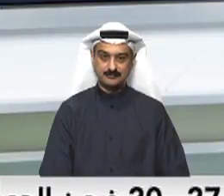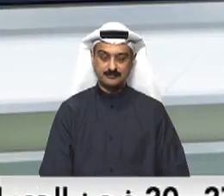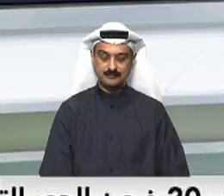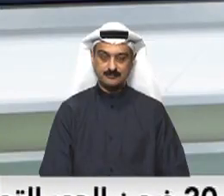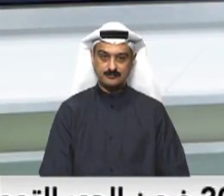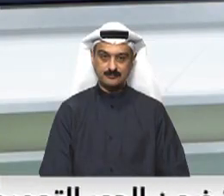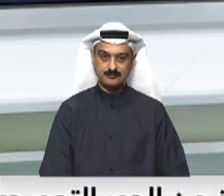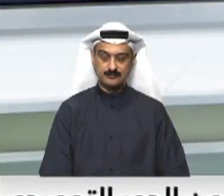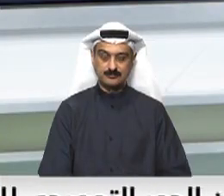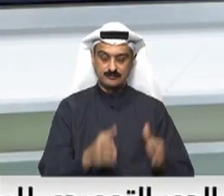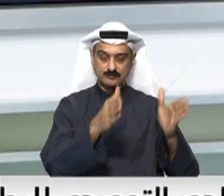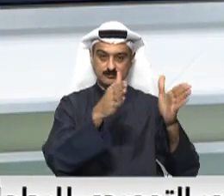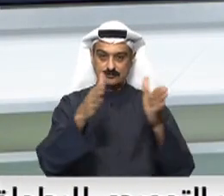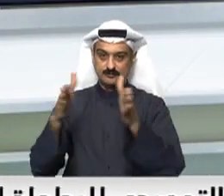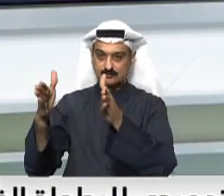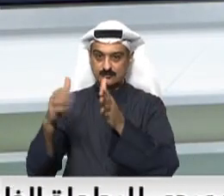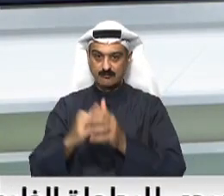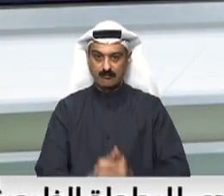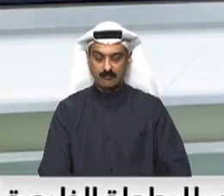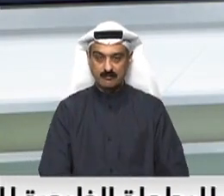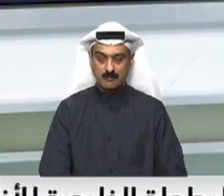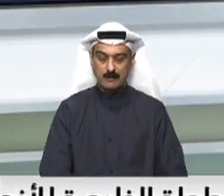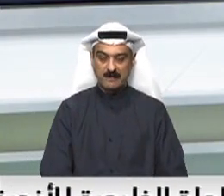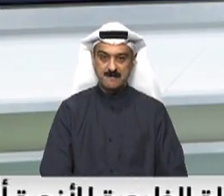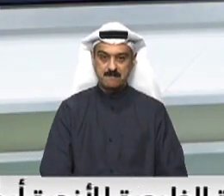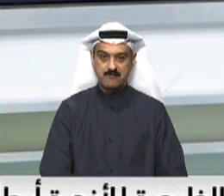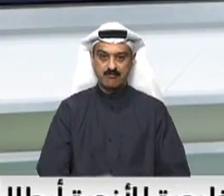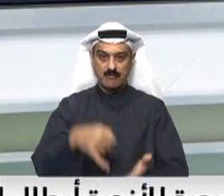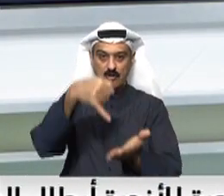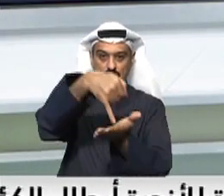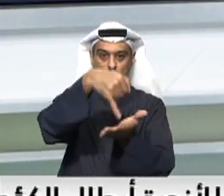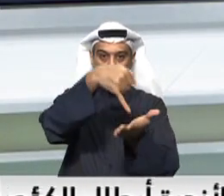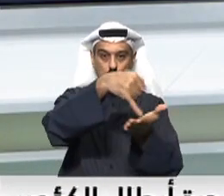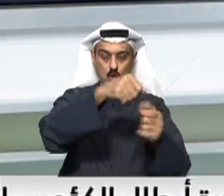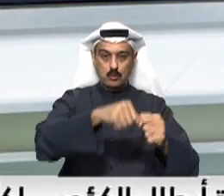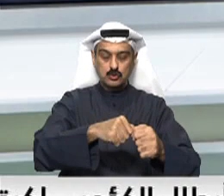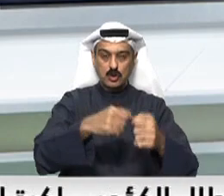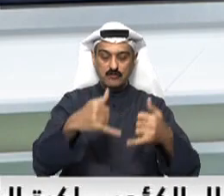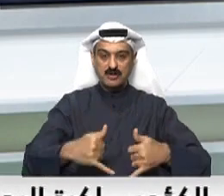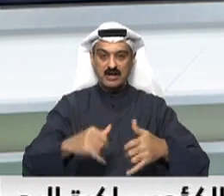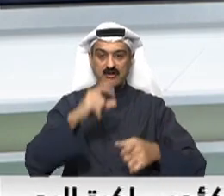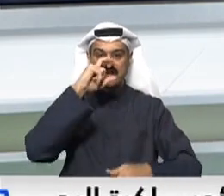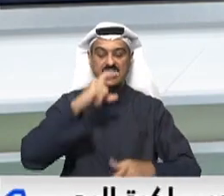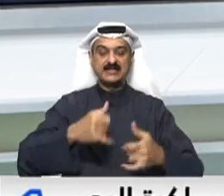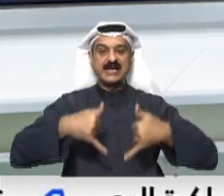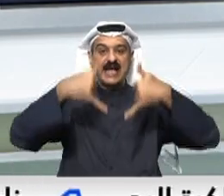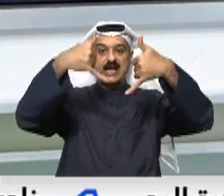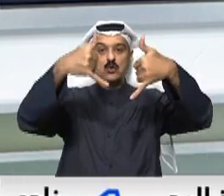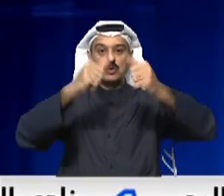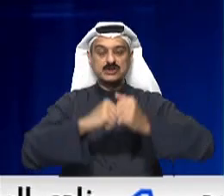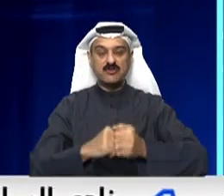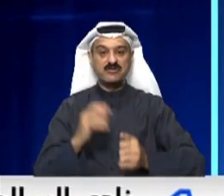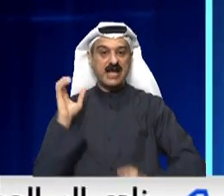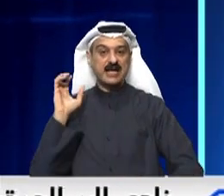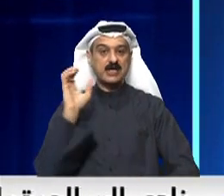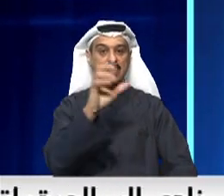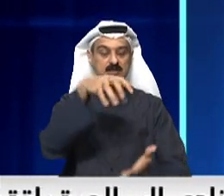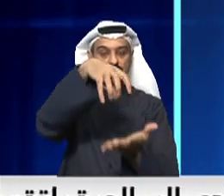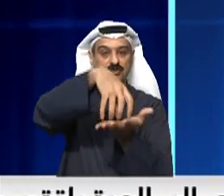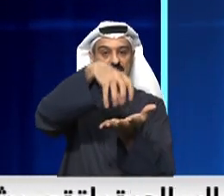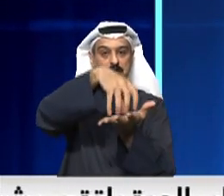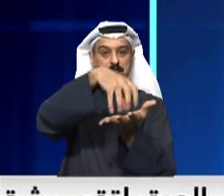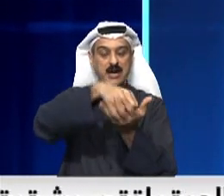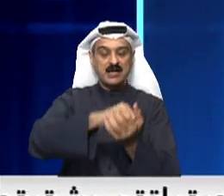ضمن منافسات الدورة التمهيدي للبطولة الخليجية 39 للأندية أبطال الكؤوس لكرة اليد المقامة